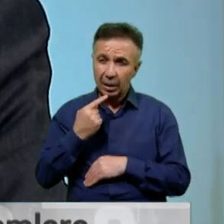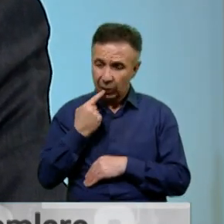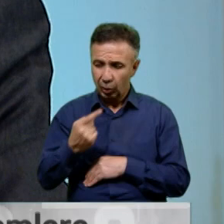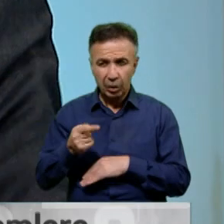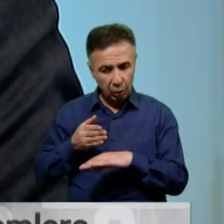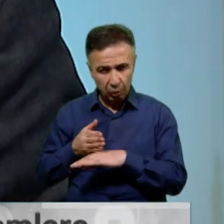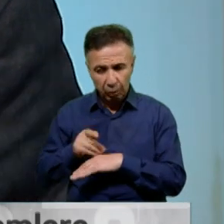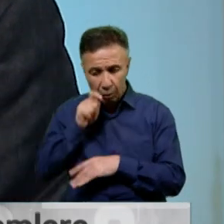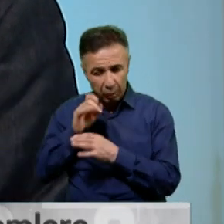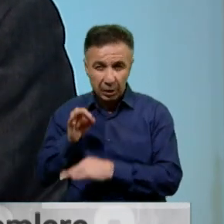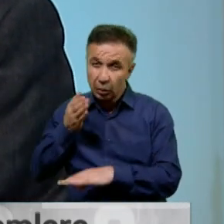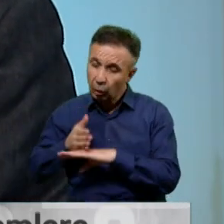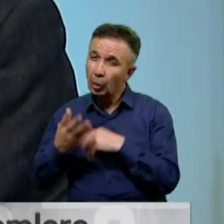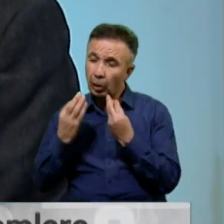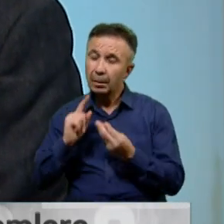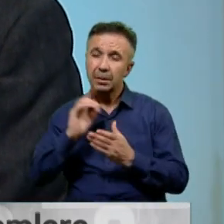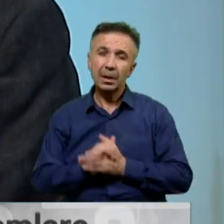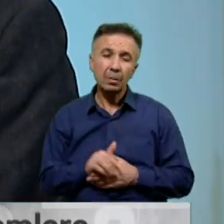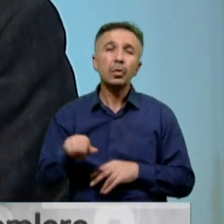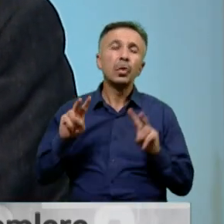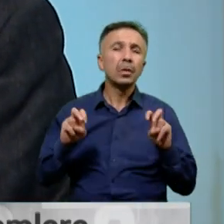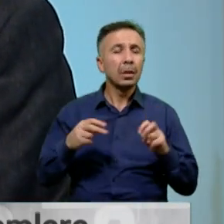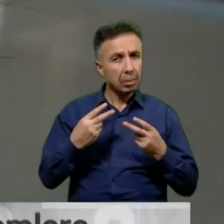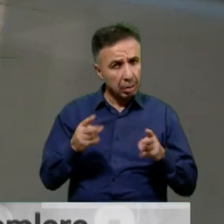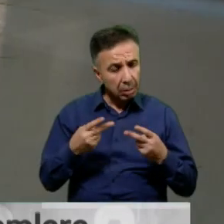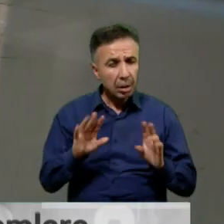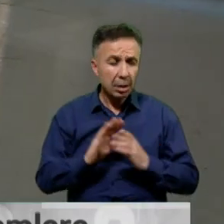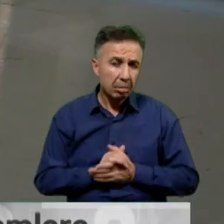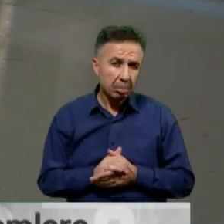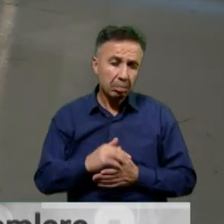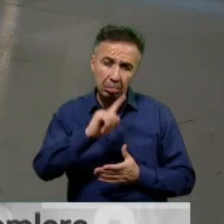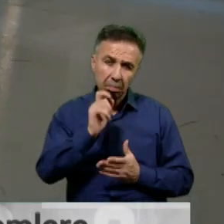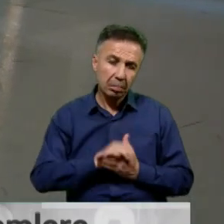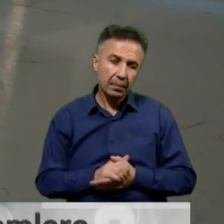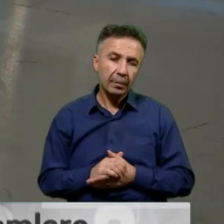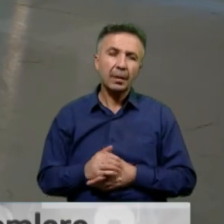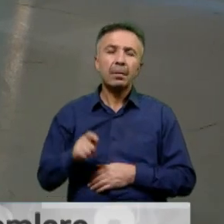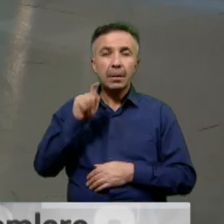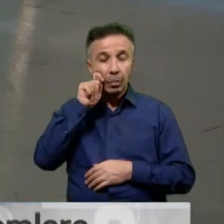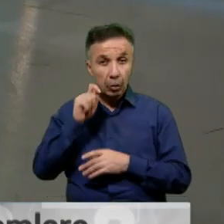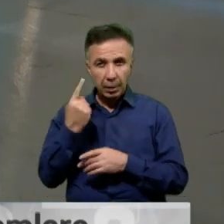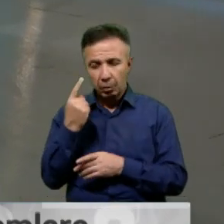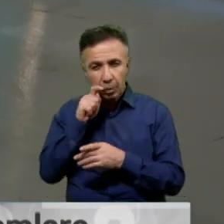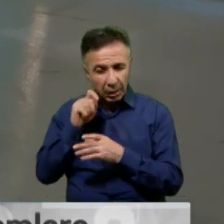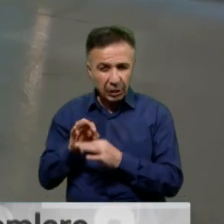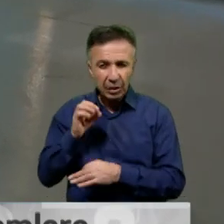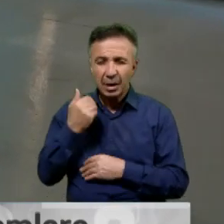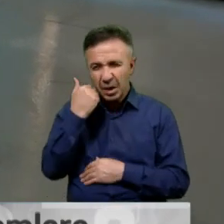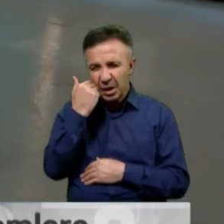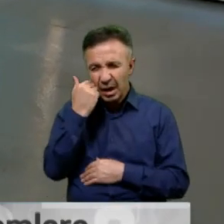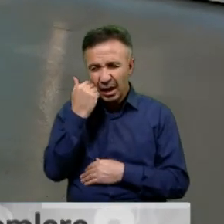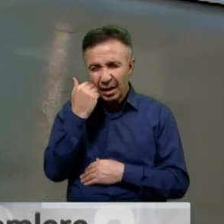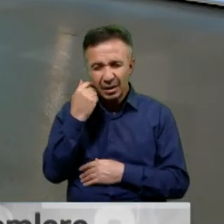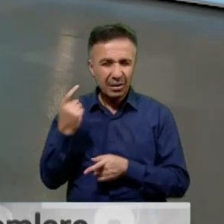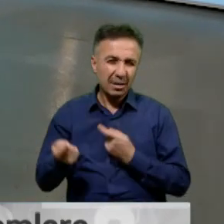Tabii. Doğru olması icap ediyor. Bu noktada caiz mi? Değil. Yani bir Müslüman yalan beyanla, yalan